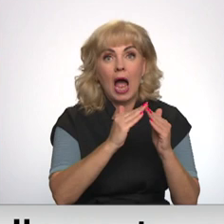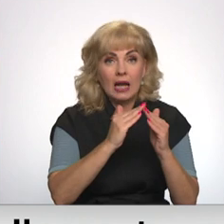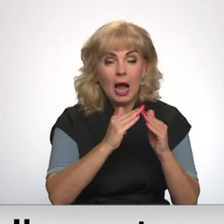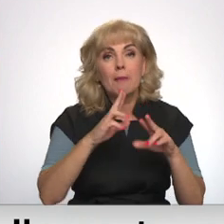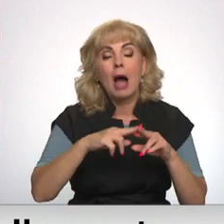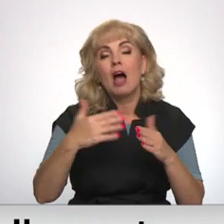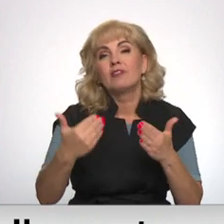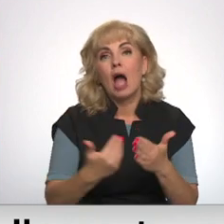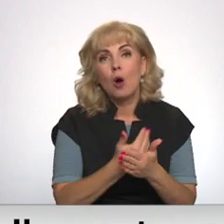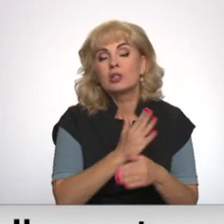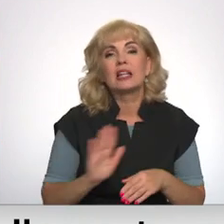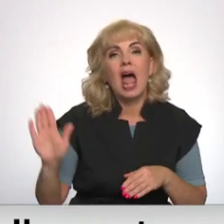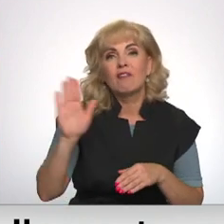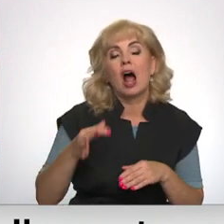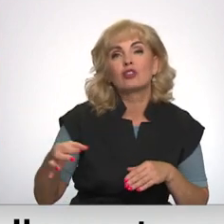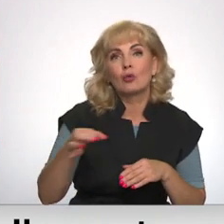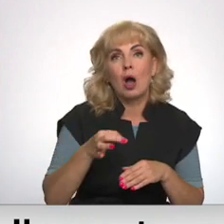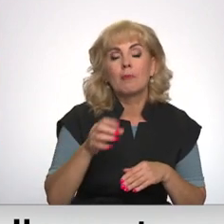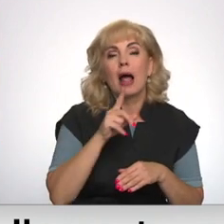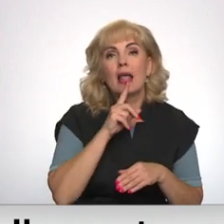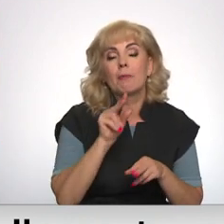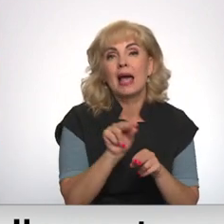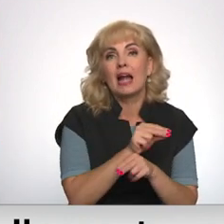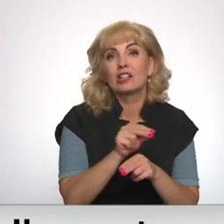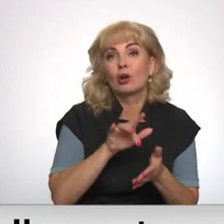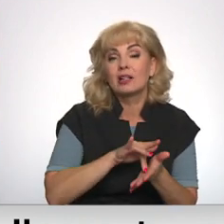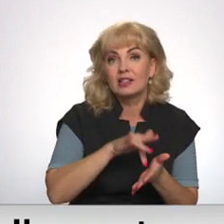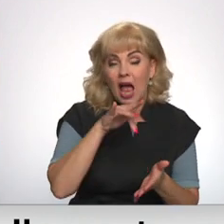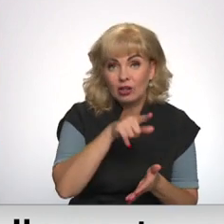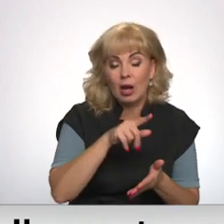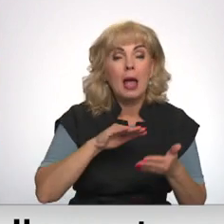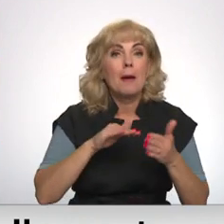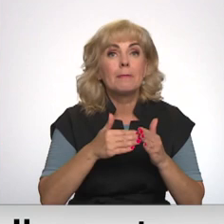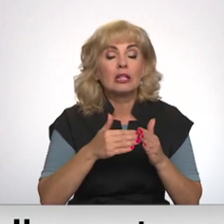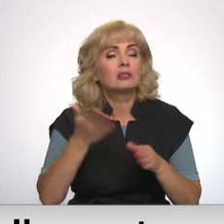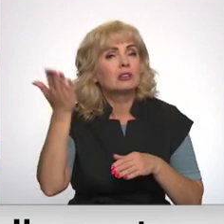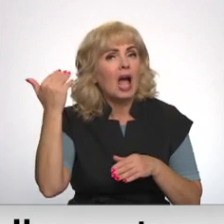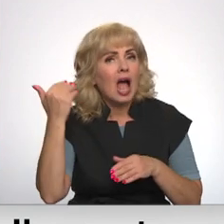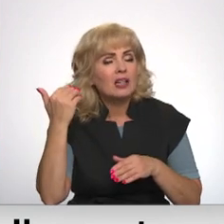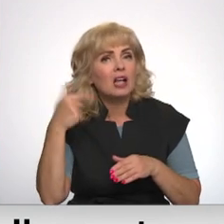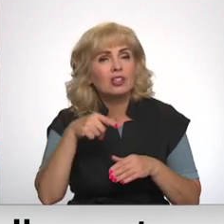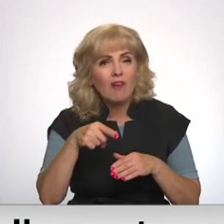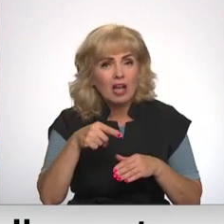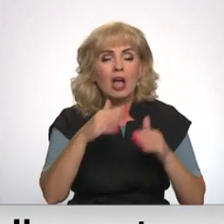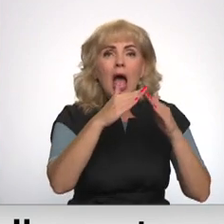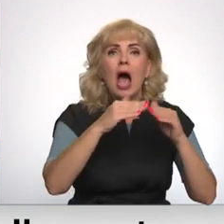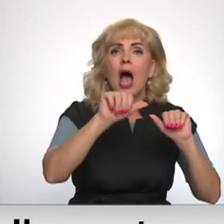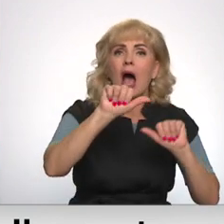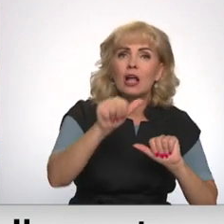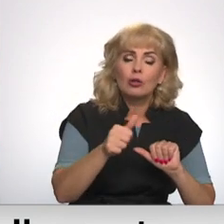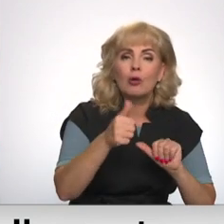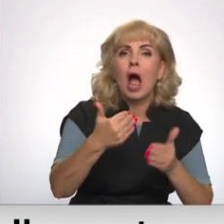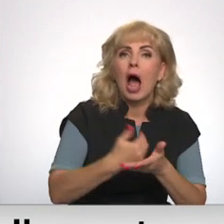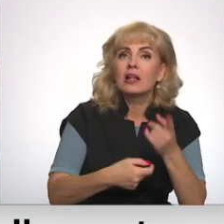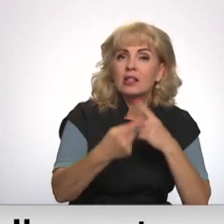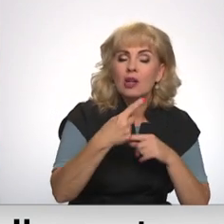mājvietu radusi jauna nevalstiskā organizācija Liepājas restaurācijas centrs. Pilsētas senās vēstures un arhitektūras dēļ pieprasījums atjaunot ēkas